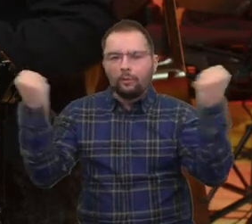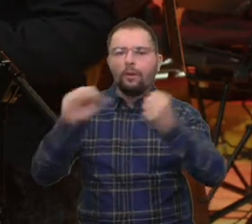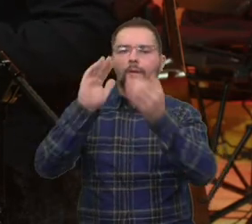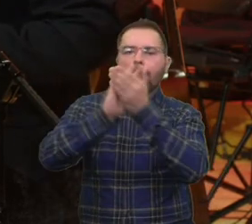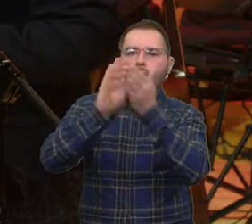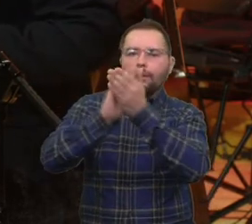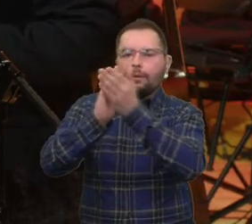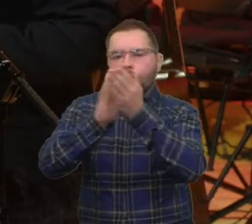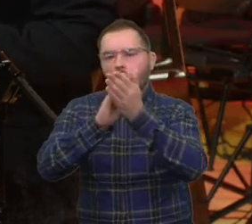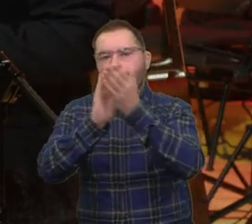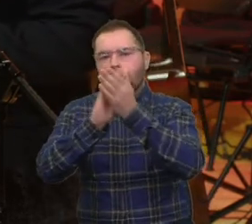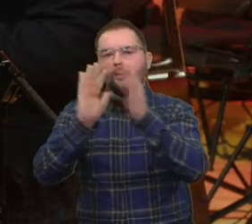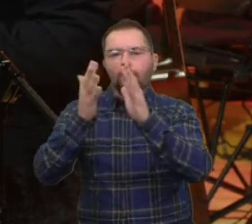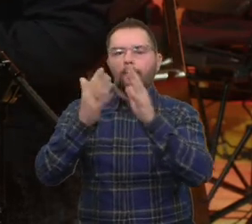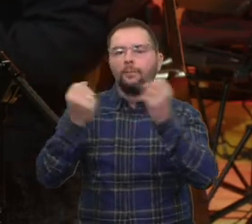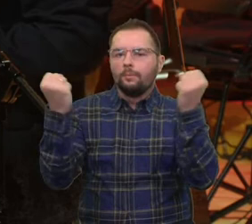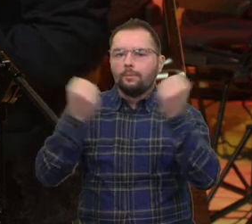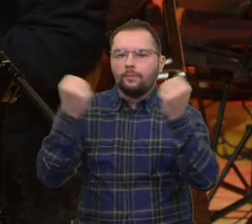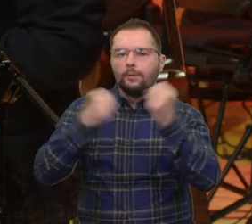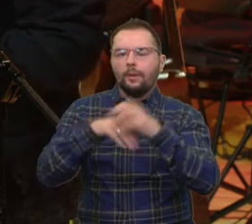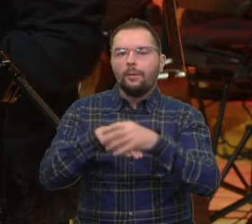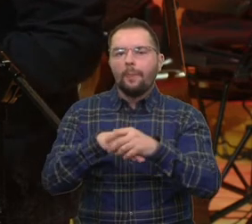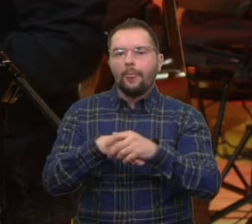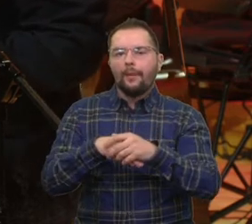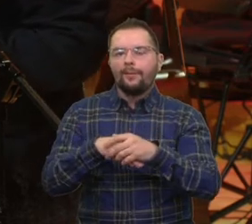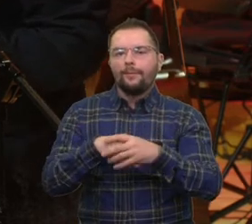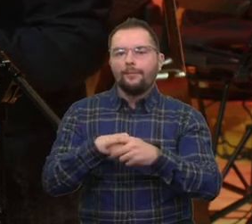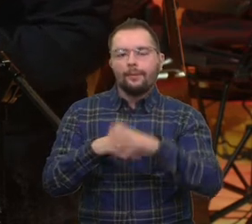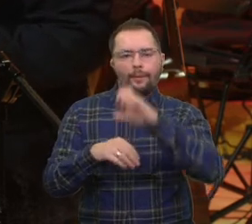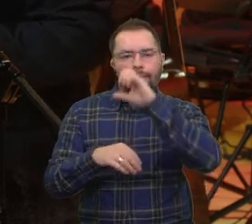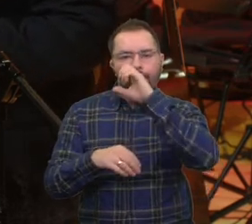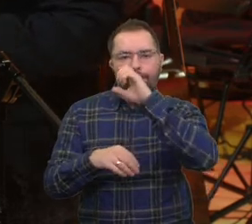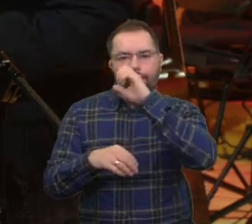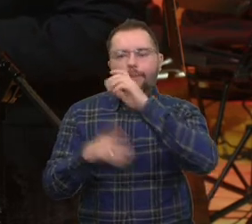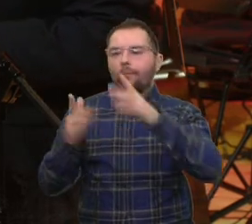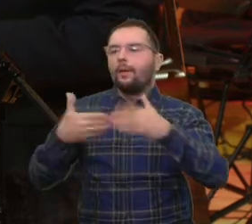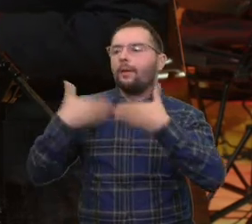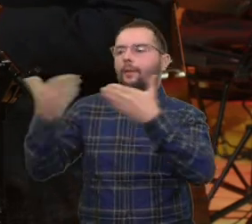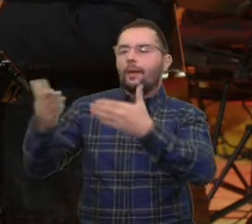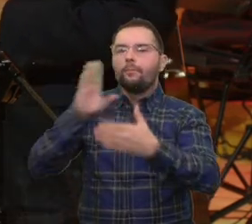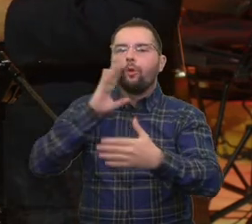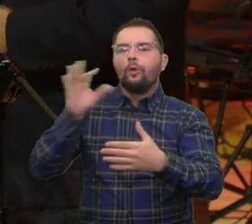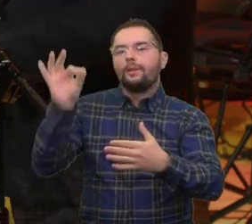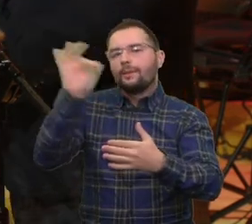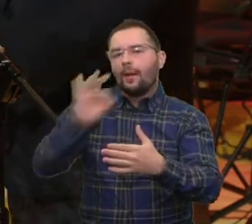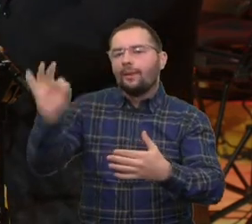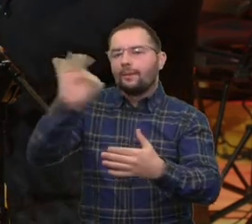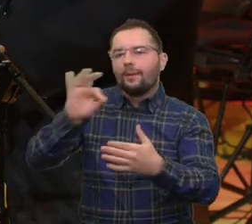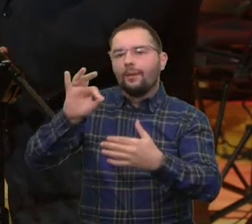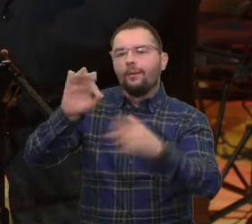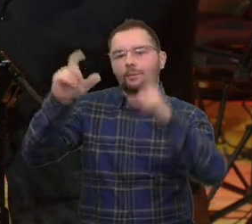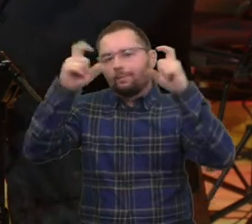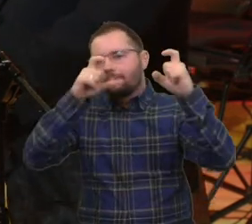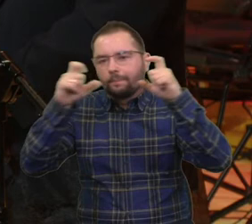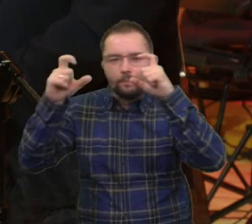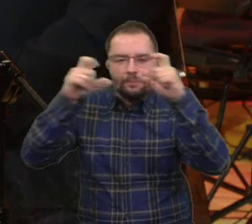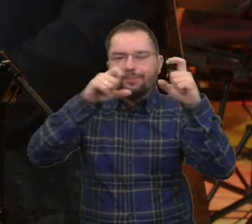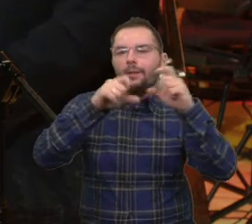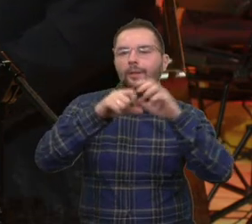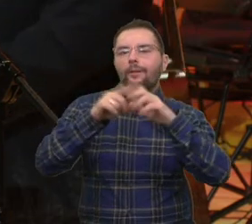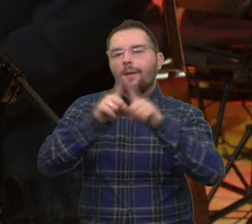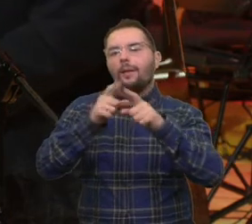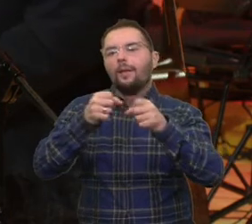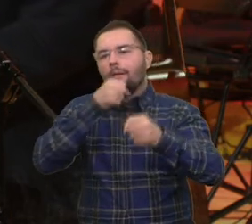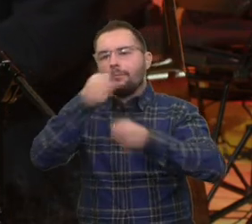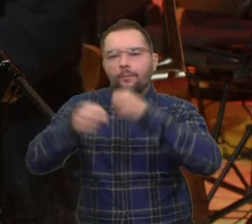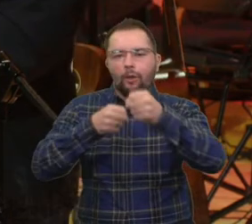zająć miejsce na widowni, choć jeszcze przedtem jeszcze chyba damy szansę tak, jeszcze fotografom. Damy szansę fotoreporterom, także bardzo prosimy raz jeszcze o zniesienie